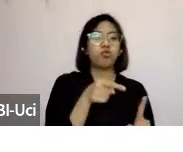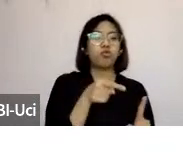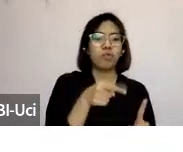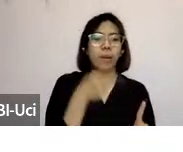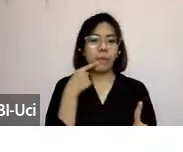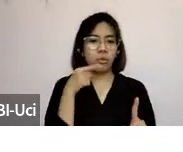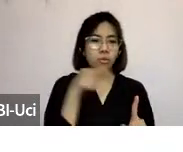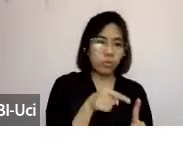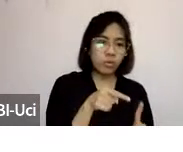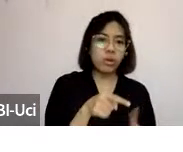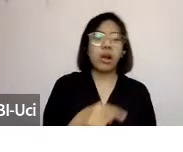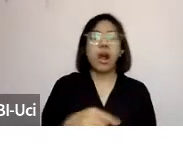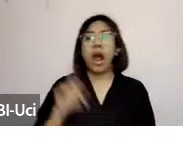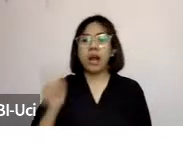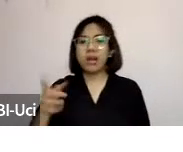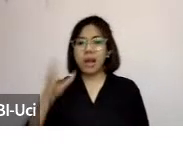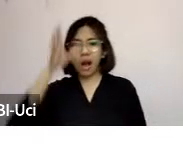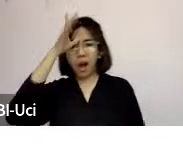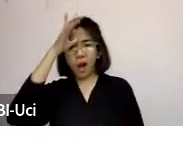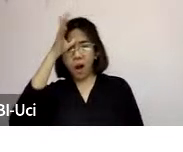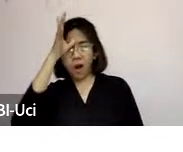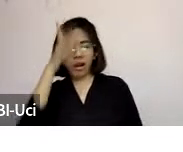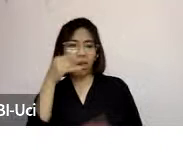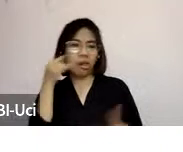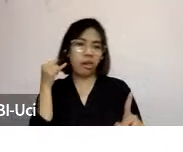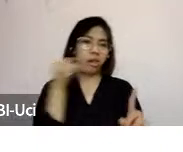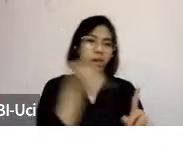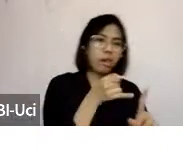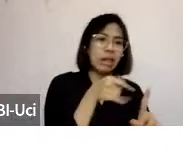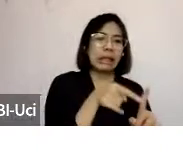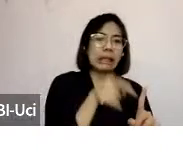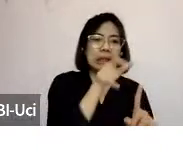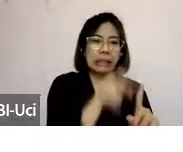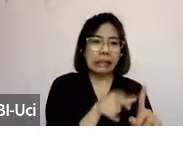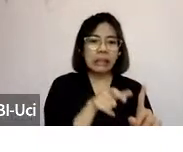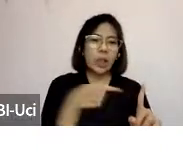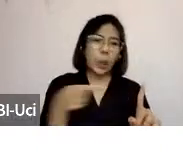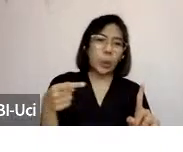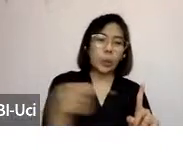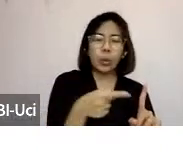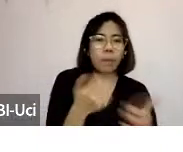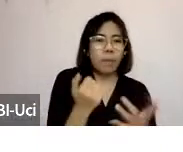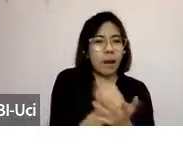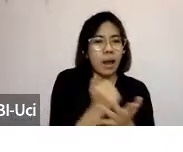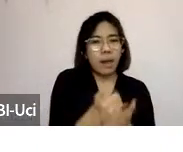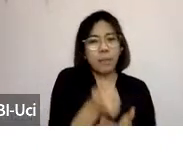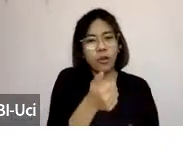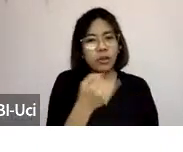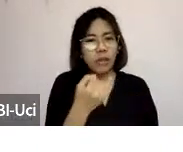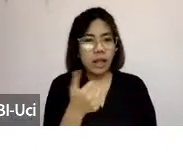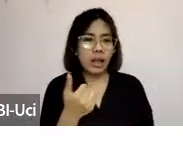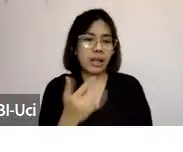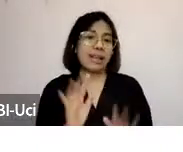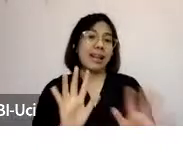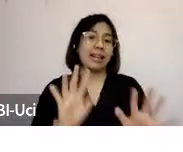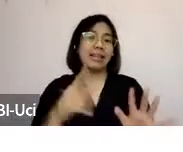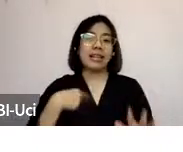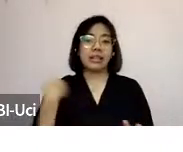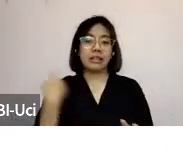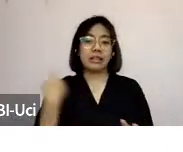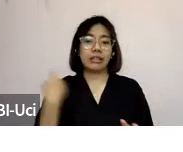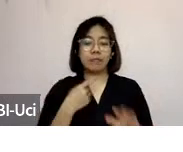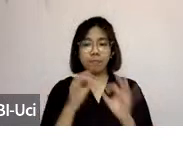dengan sengaja menyerang format penetapan seseorang dengan menunjukkan sesuatu hal ini akan kita bahas sedikit